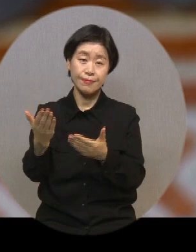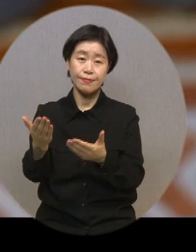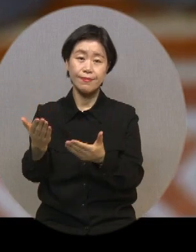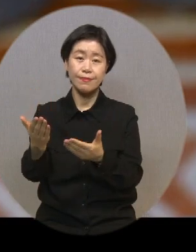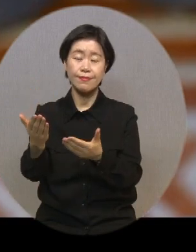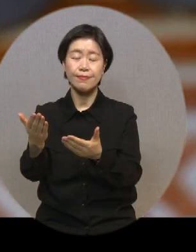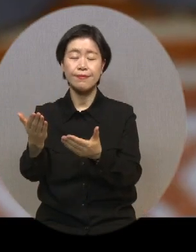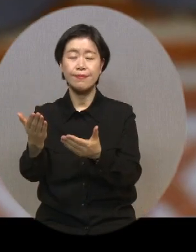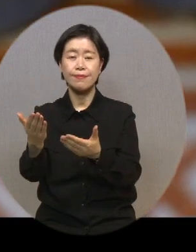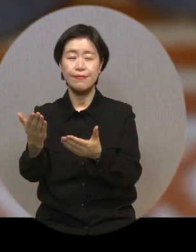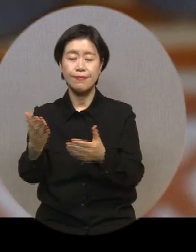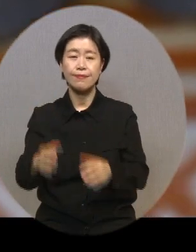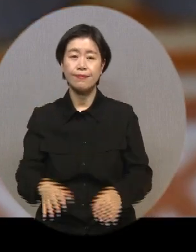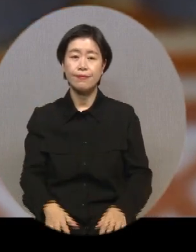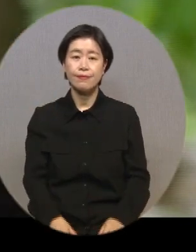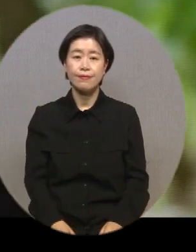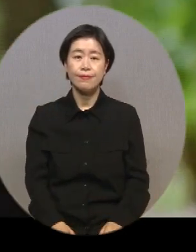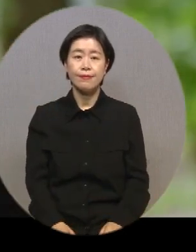은인입니다.